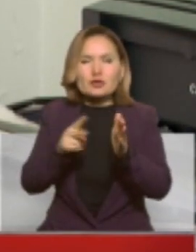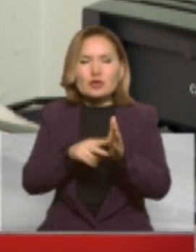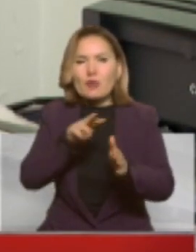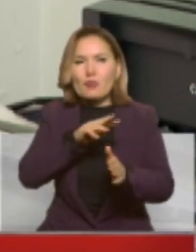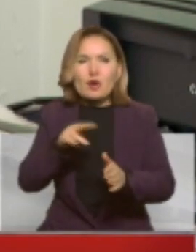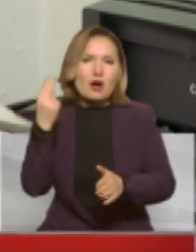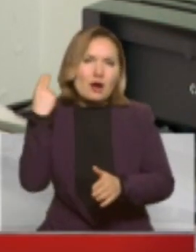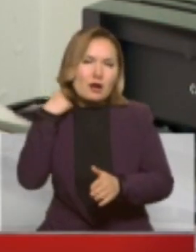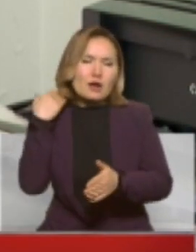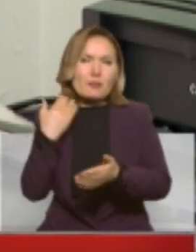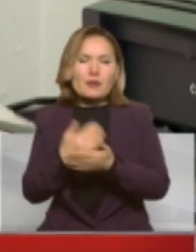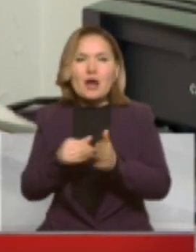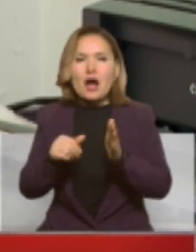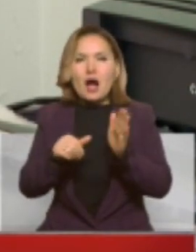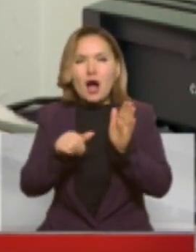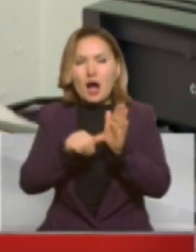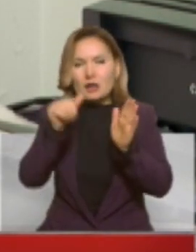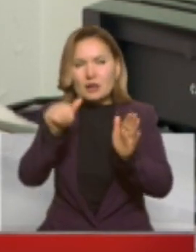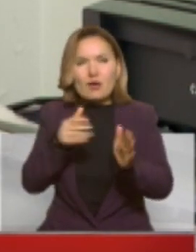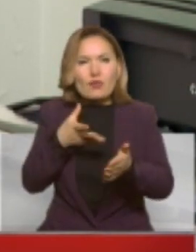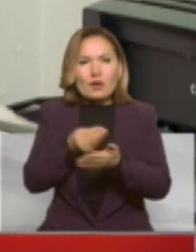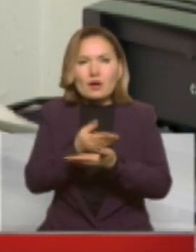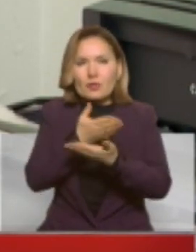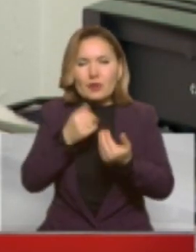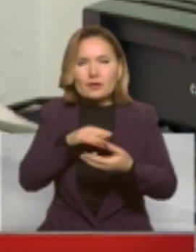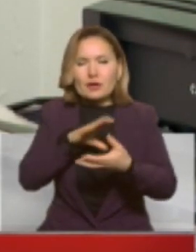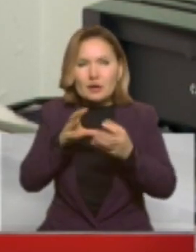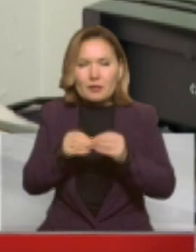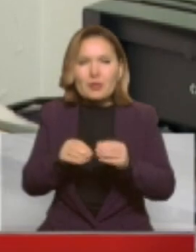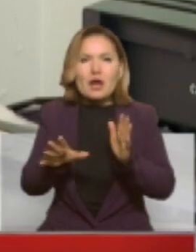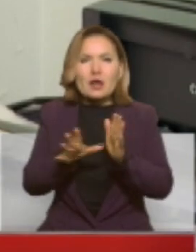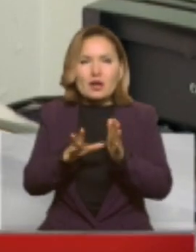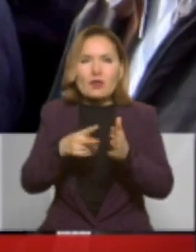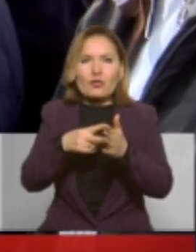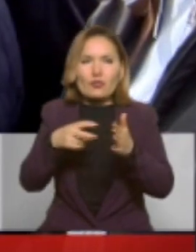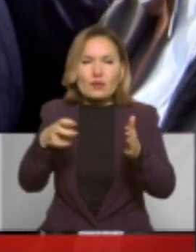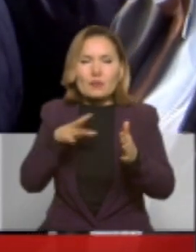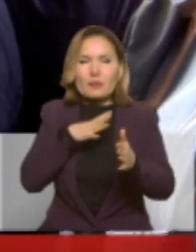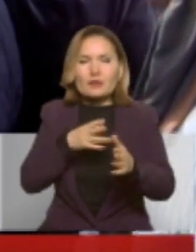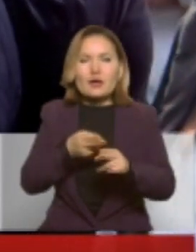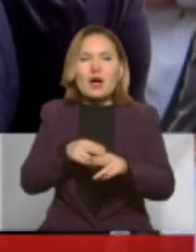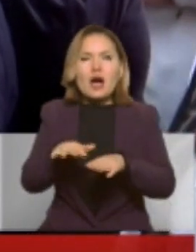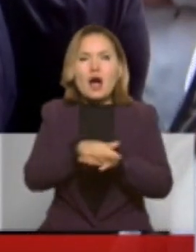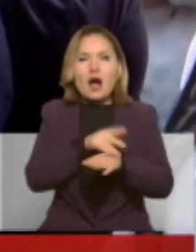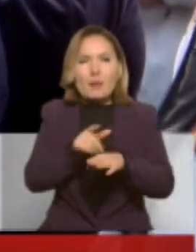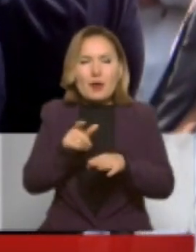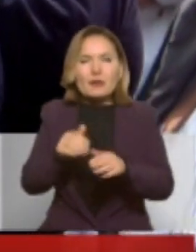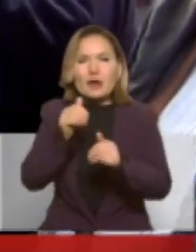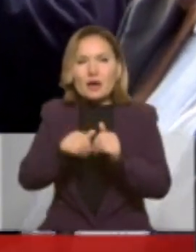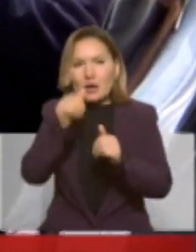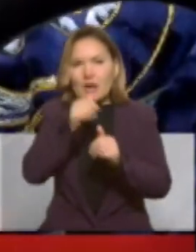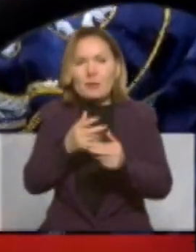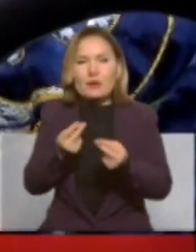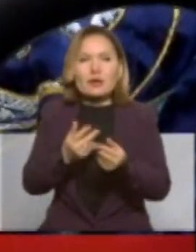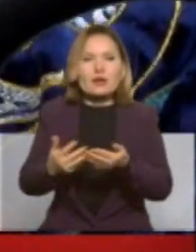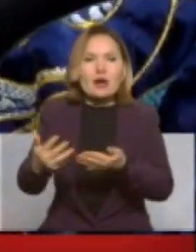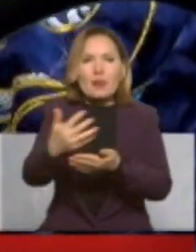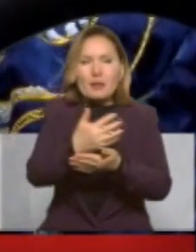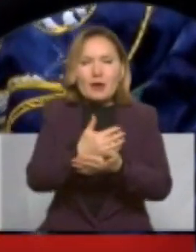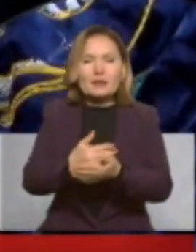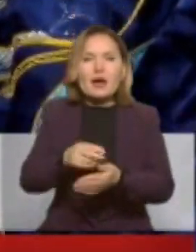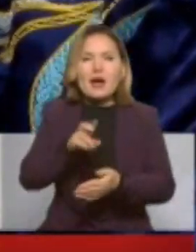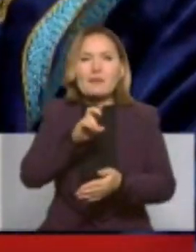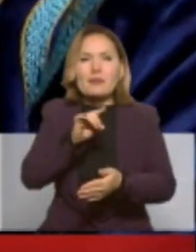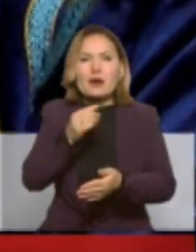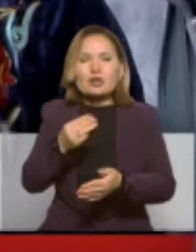қарыз. Жарты жыл бойы төлем жасамады, сондықтан электр қуатынан ажыраттық. Ал тұрғындардан ай сайын қаражат жинап жүрген